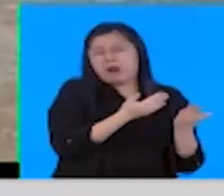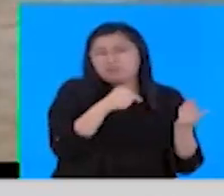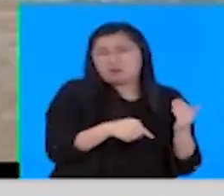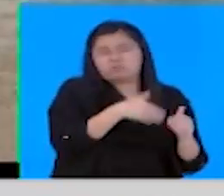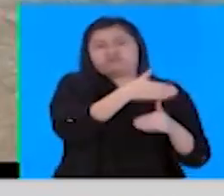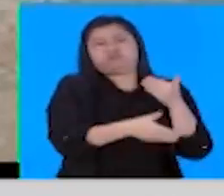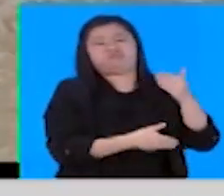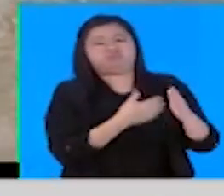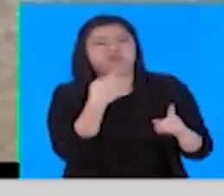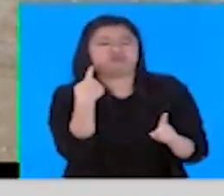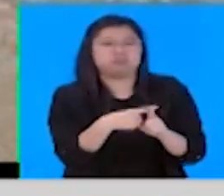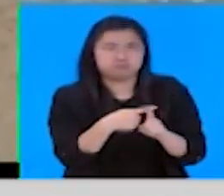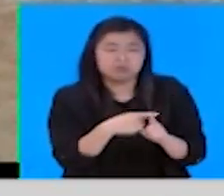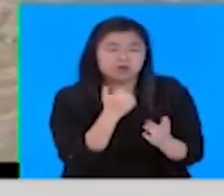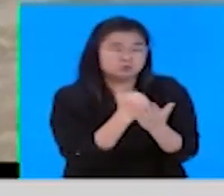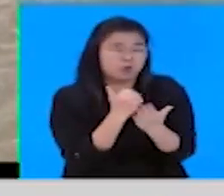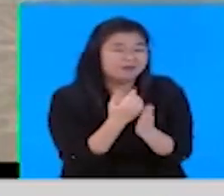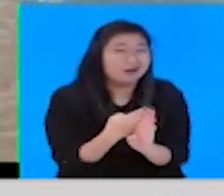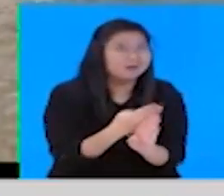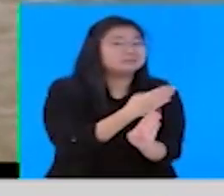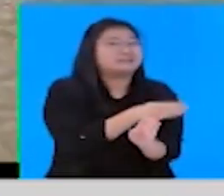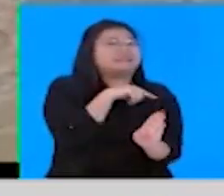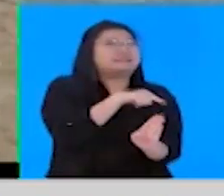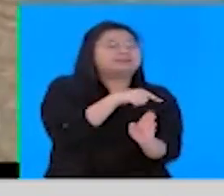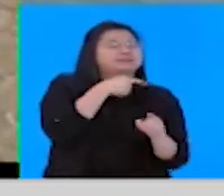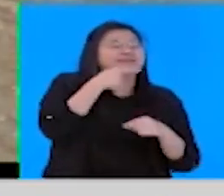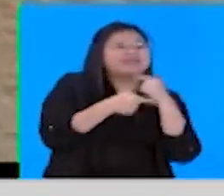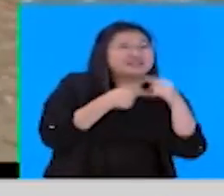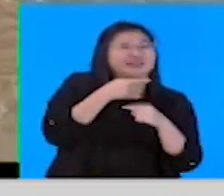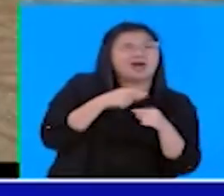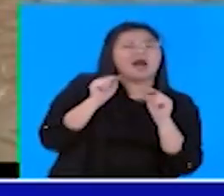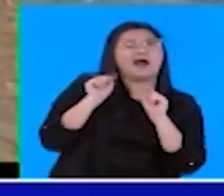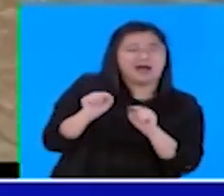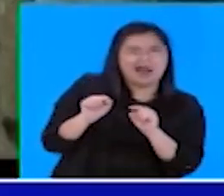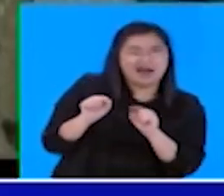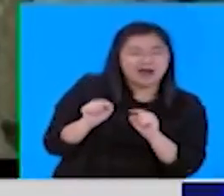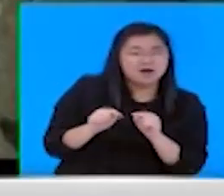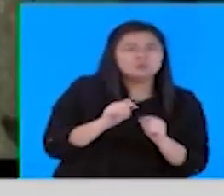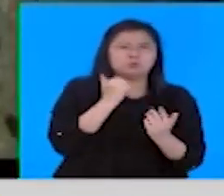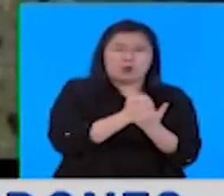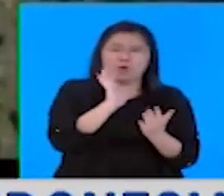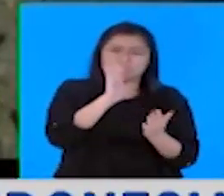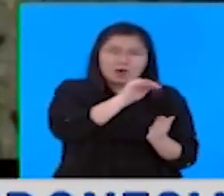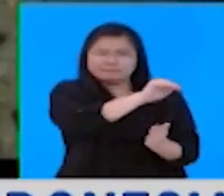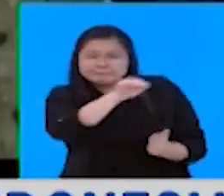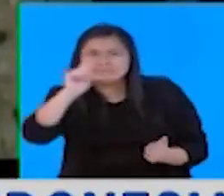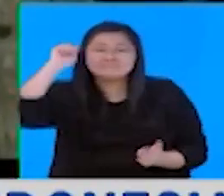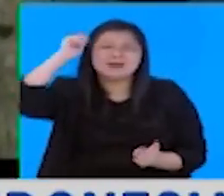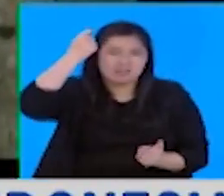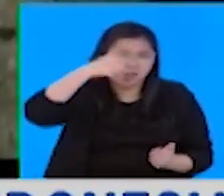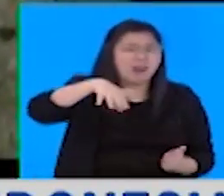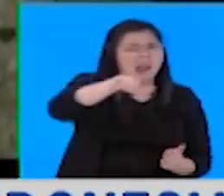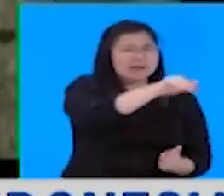abay Hai hal untuk pencegahan banjir memang ada program zat pencegahan kebakaran hutan sangat masif tapi